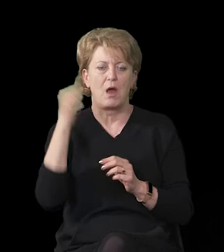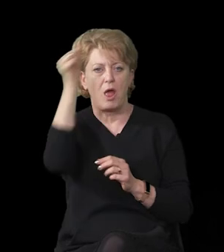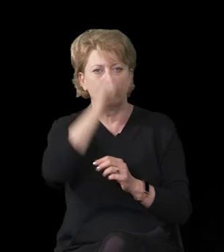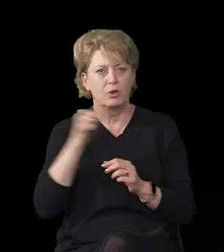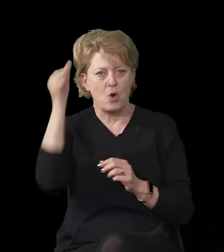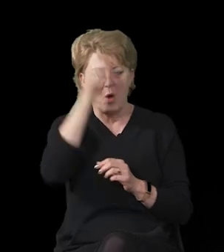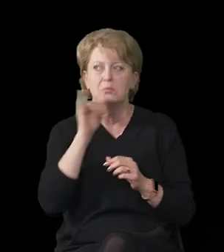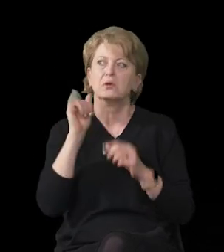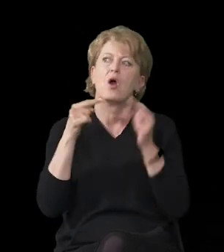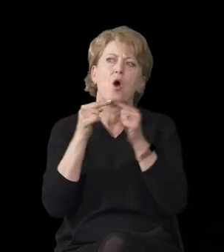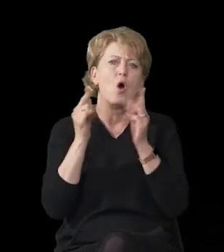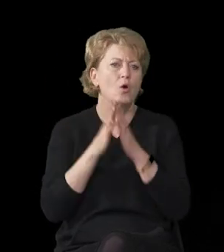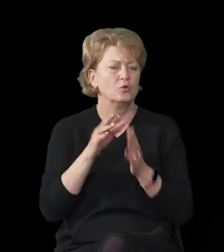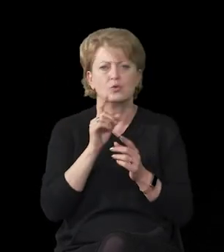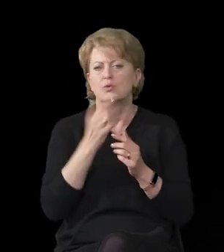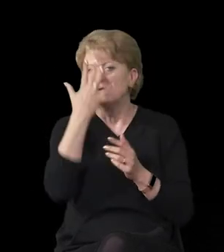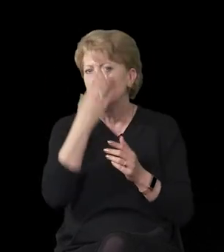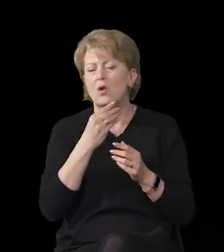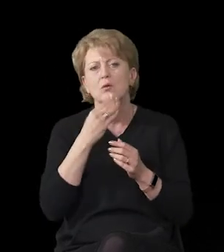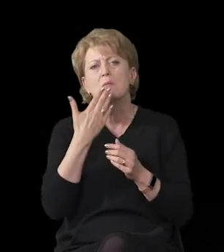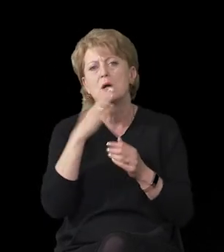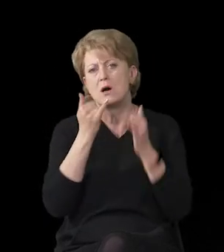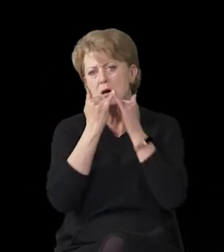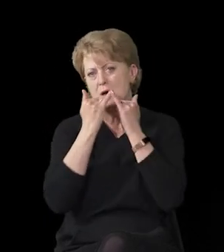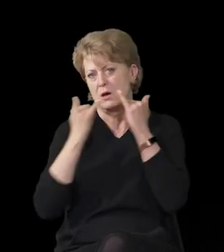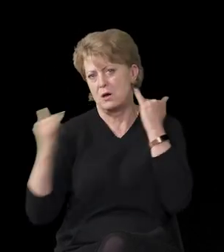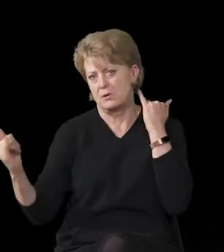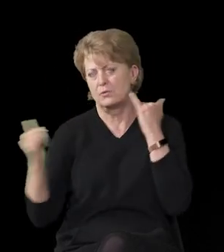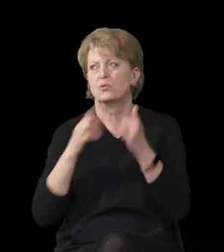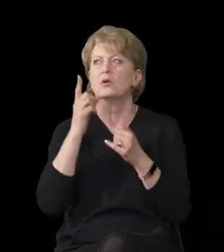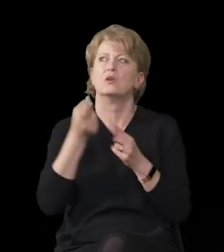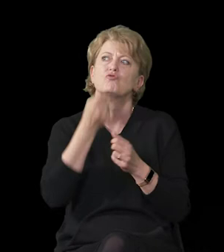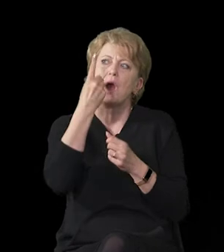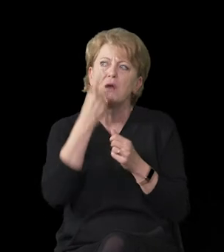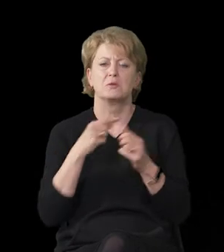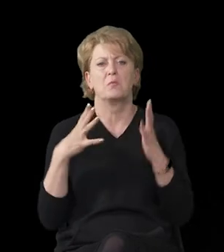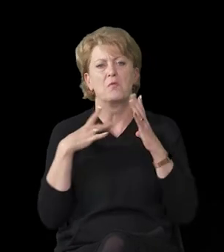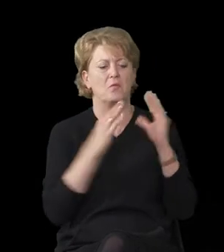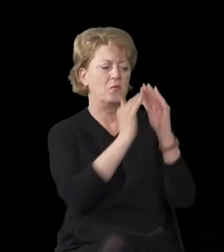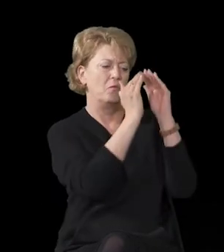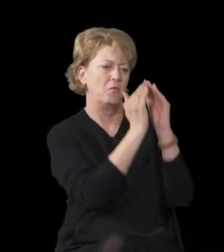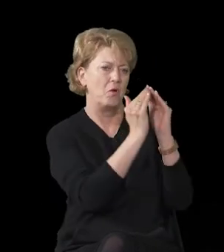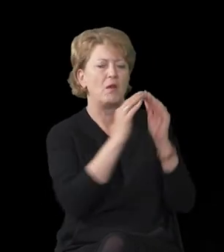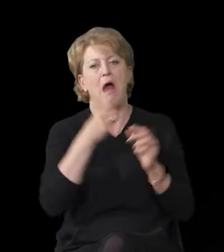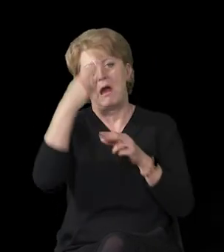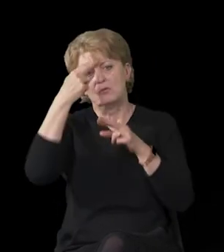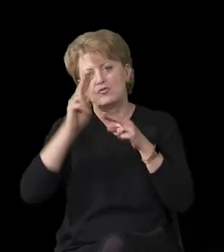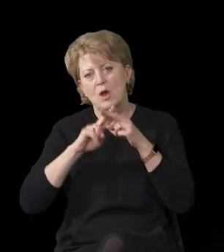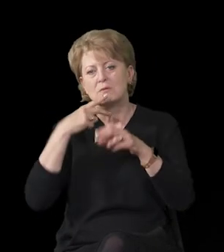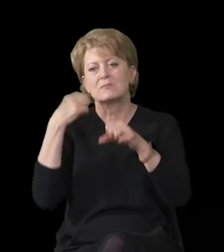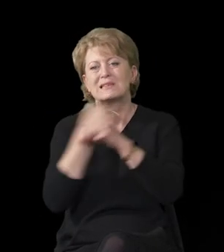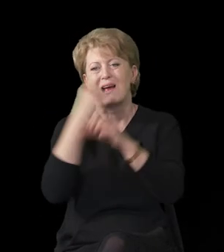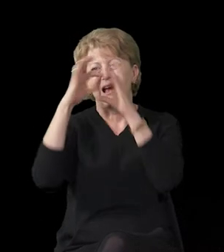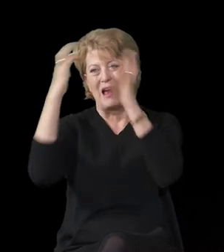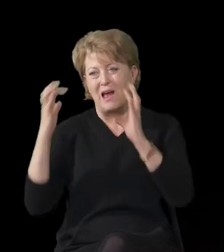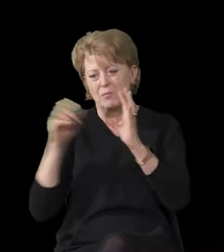różne formy. Czasami są to wolno stojące bryły, czasami są to po prostu wnętrza wyrzeźbione, wykute w